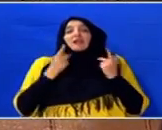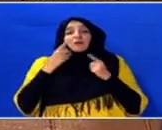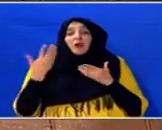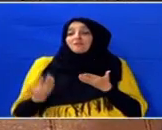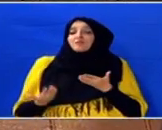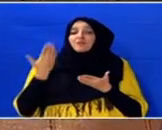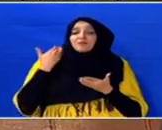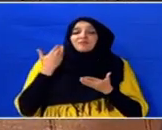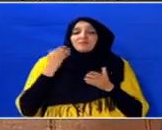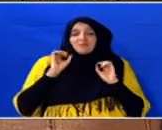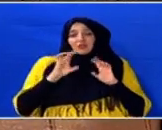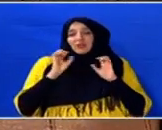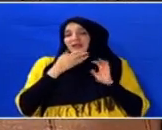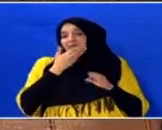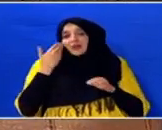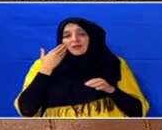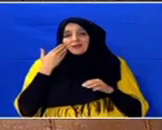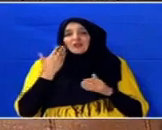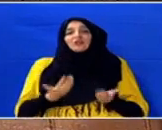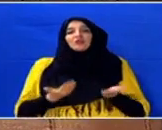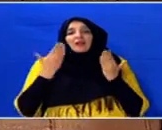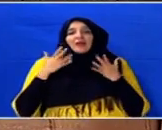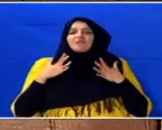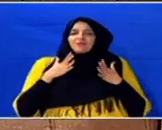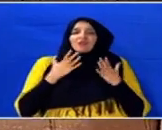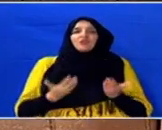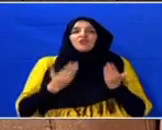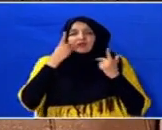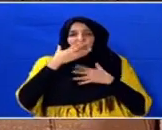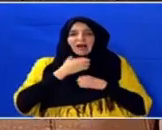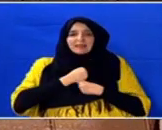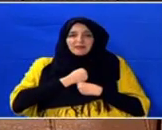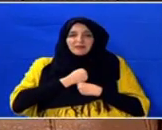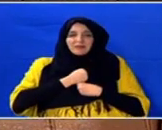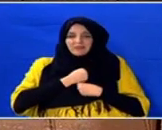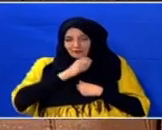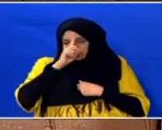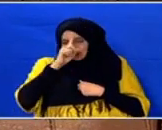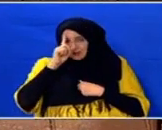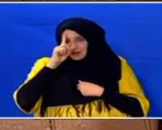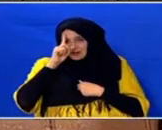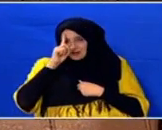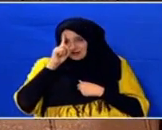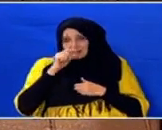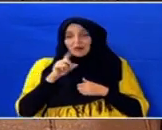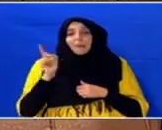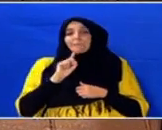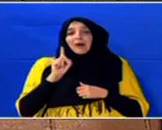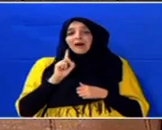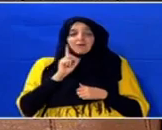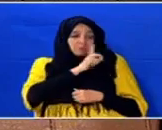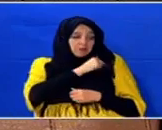صمتها بسم الله ما شاء الله عليك، هذه كلها نوافل، نسأل الله أن يتقبلها منها، وليست